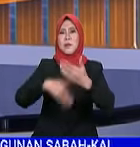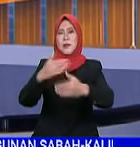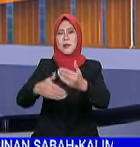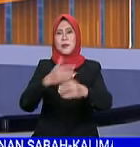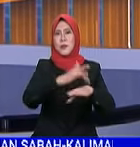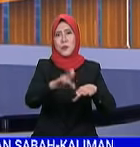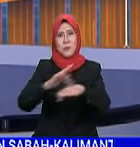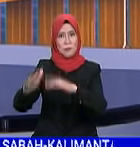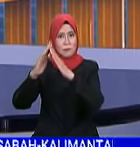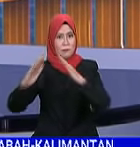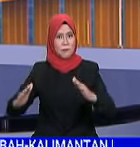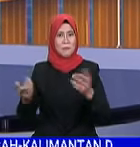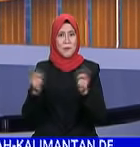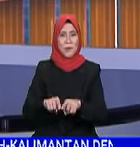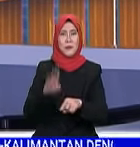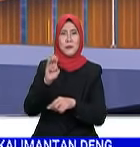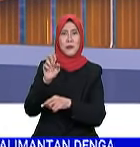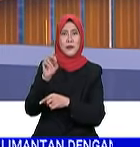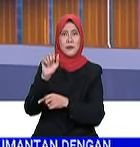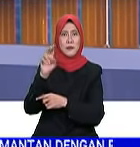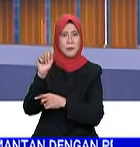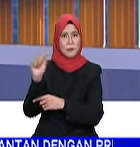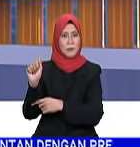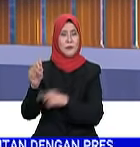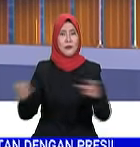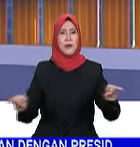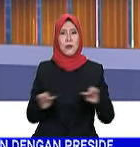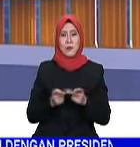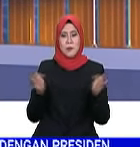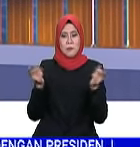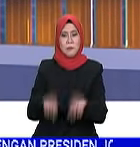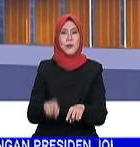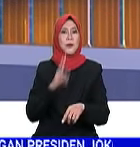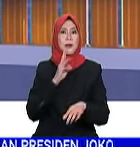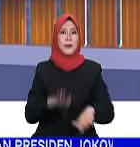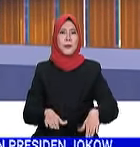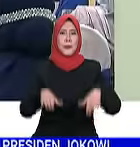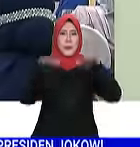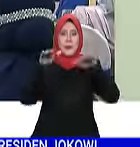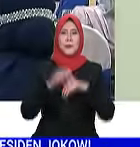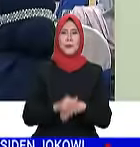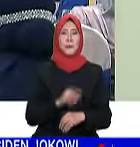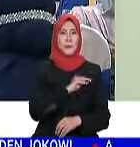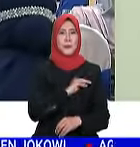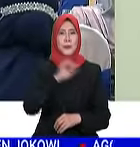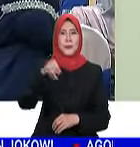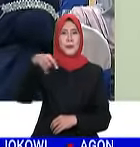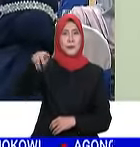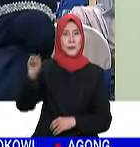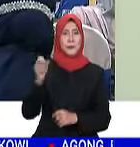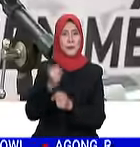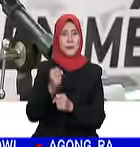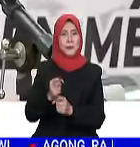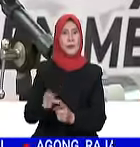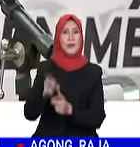pengosongan kediaman ketika bencana, terutamanya kawasan-kawasan dilanda banjir. Menteri di Jabatan Perdana Menteri tugas-tugas